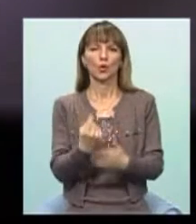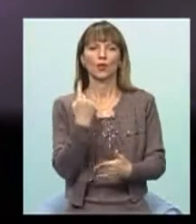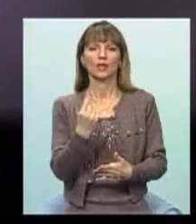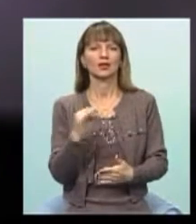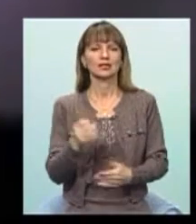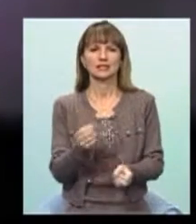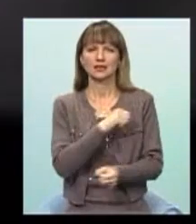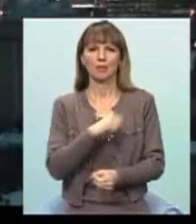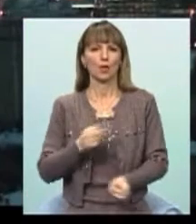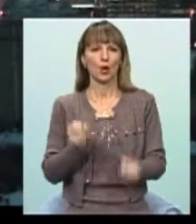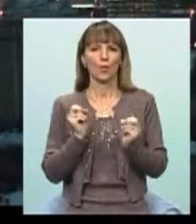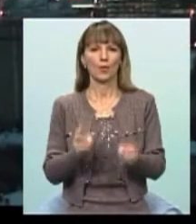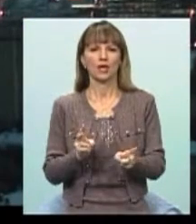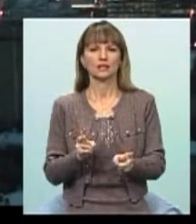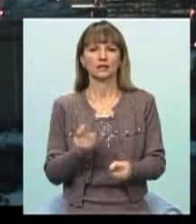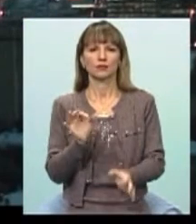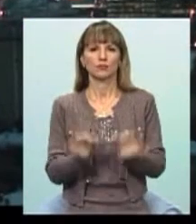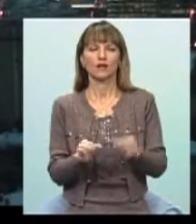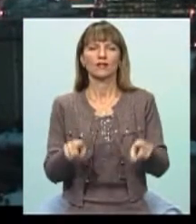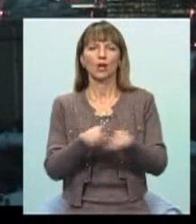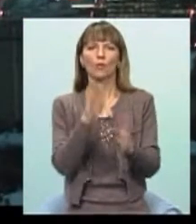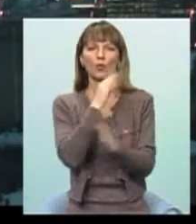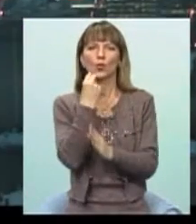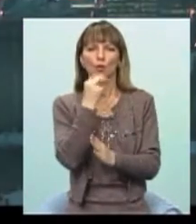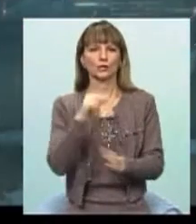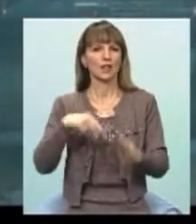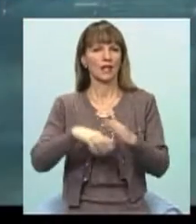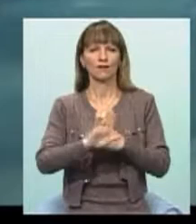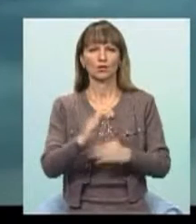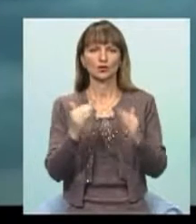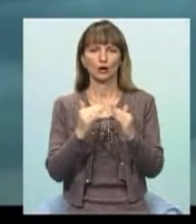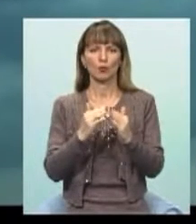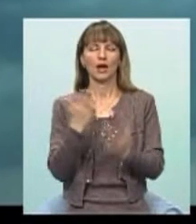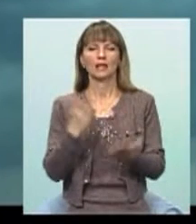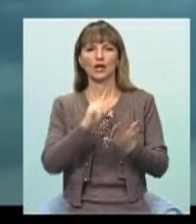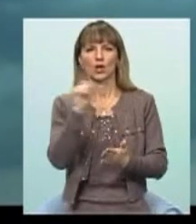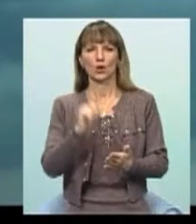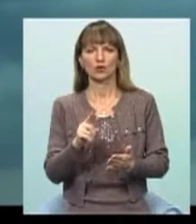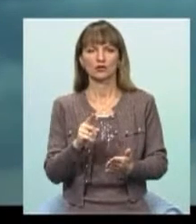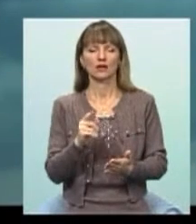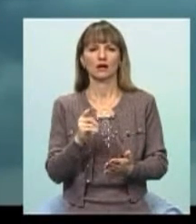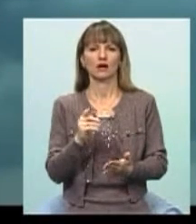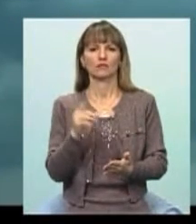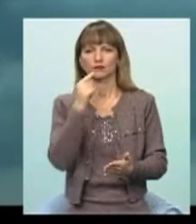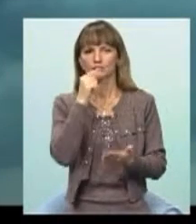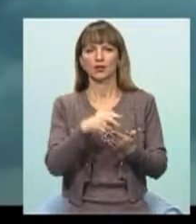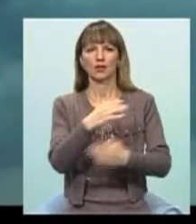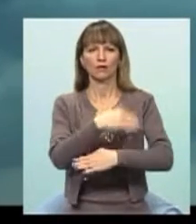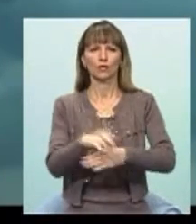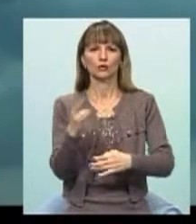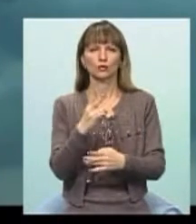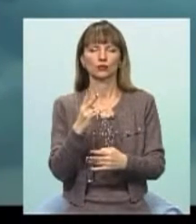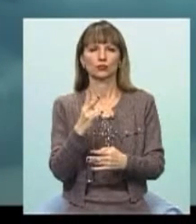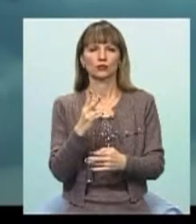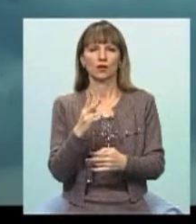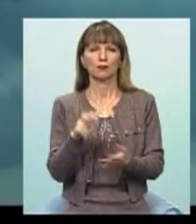із найнебезпечніших для людини. В таку погоду краще не виходити з будинку. А якщо гроза і застала вас на вулиці, бережіться високих